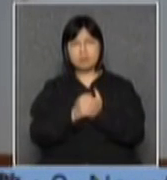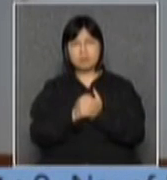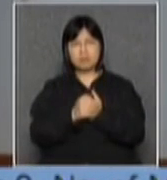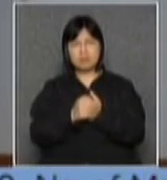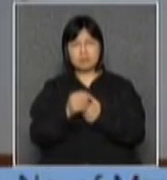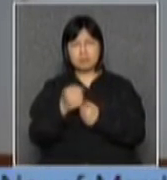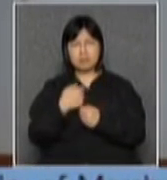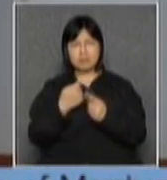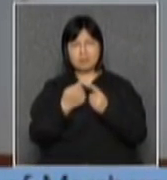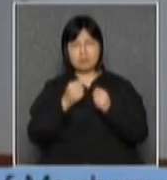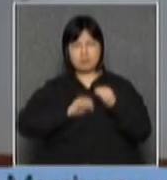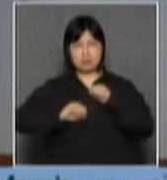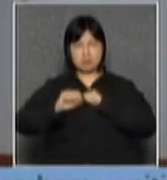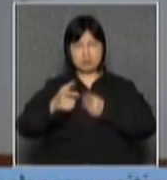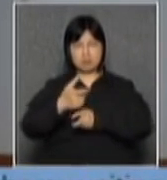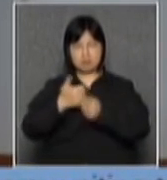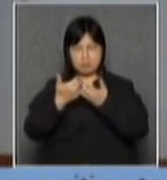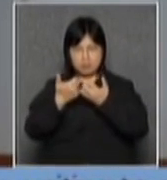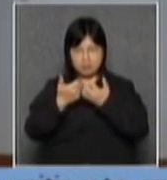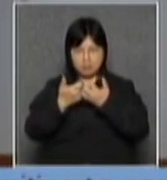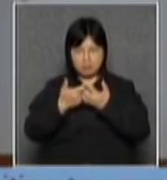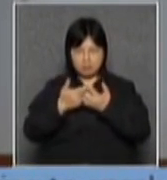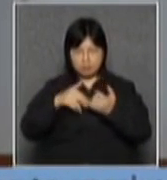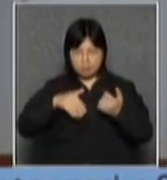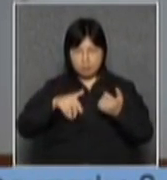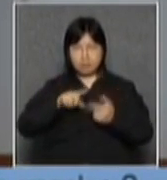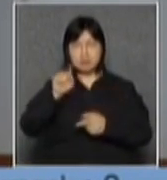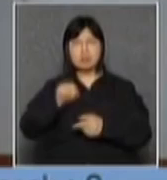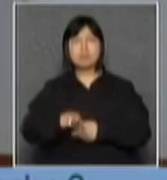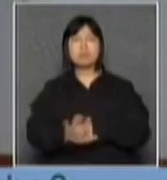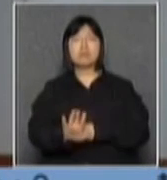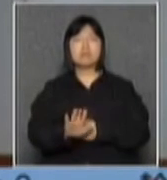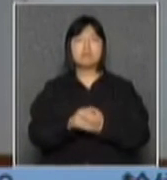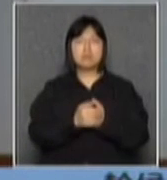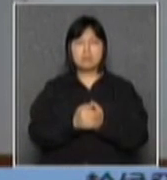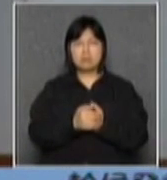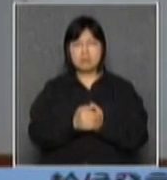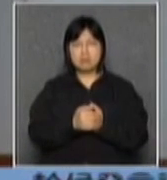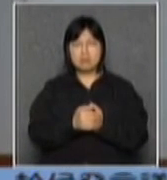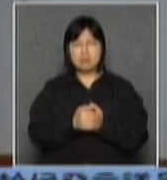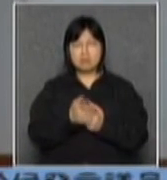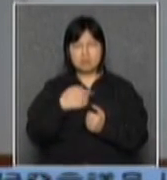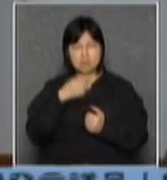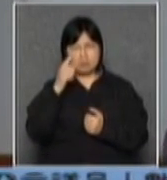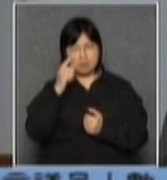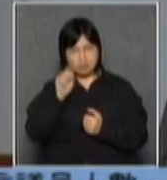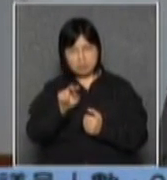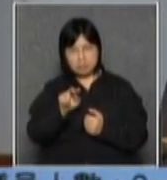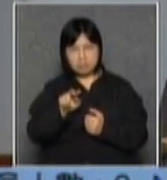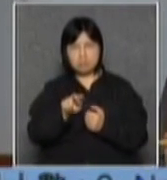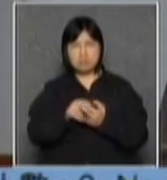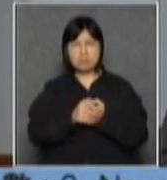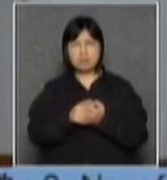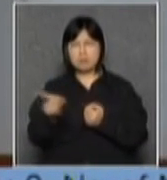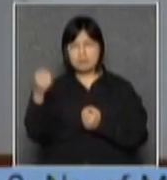態度嘅爭論，唔係經濟嘅估算嘅問題。嗱，我嘅角度佢唔了